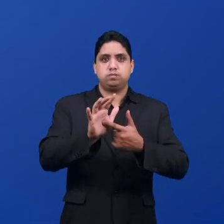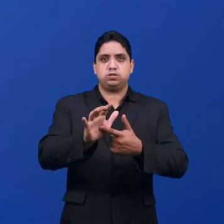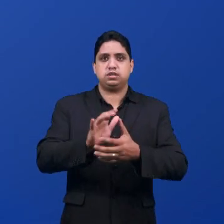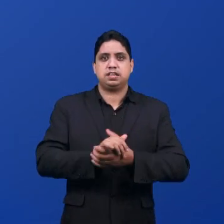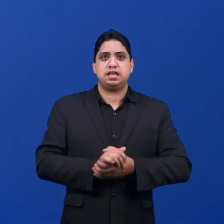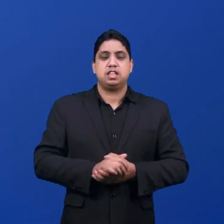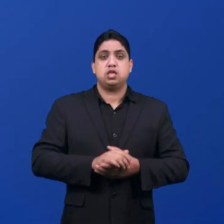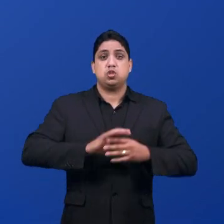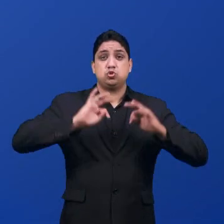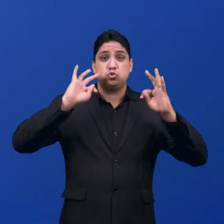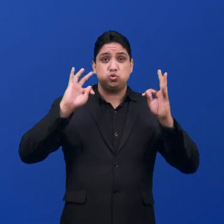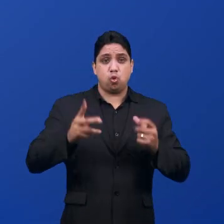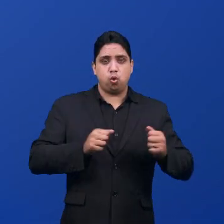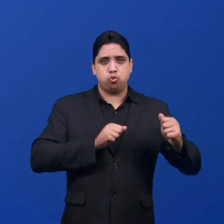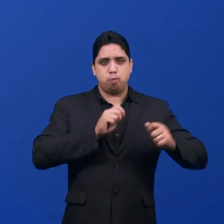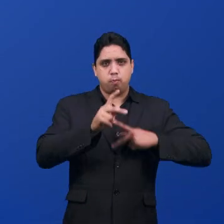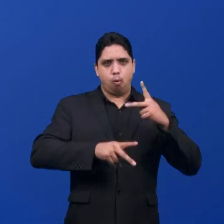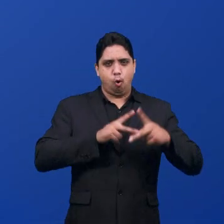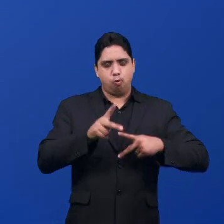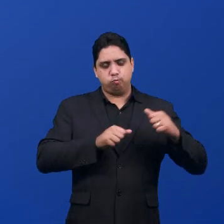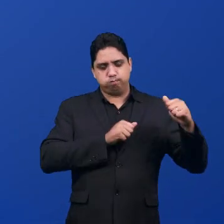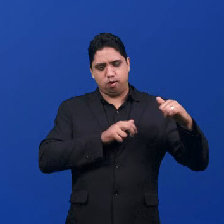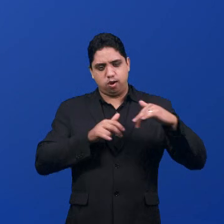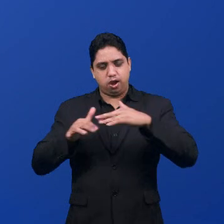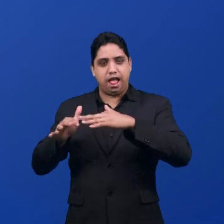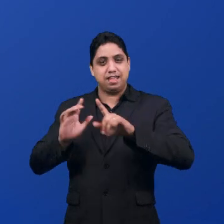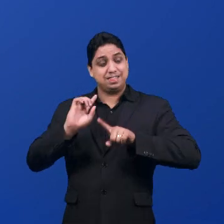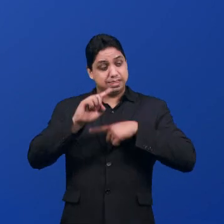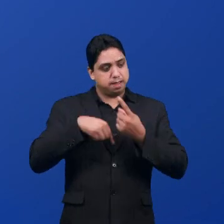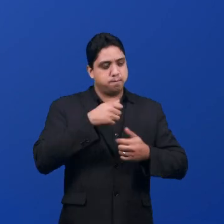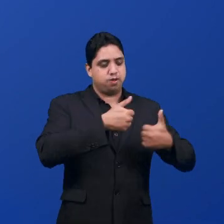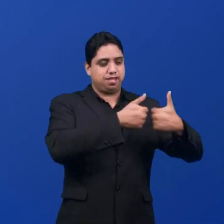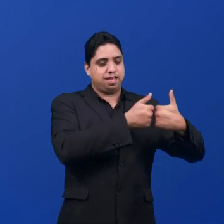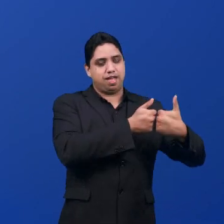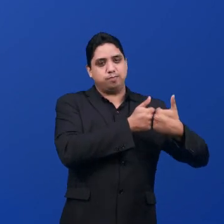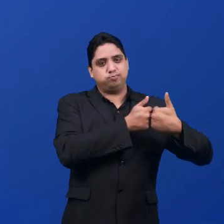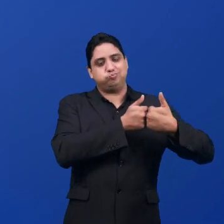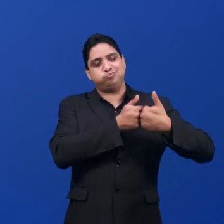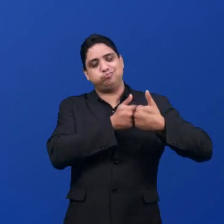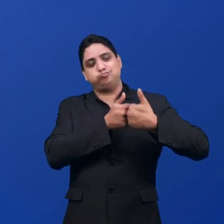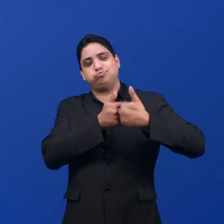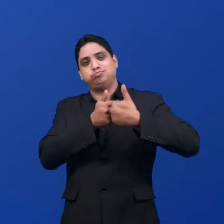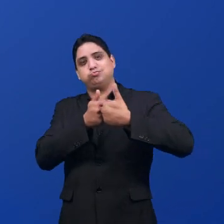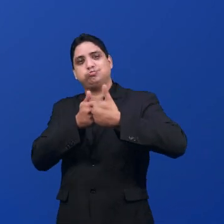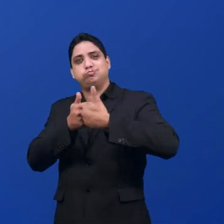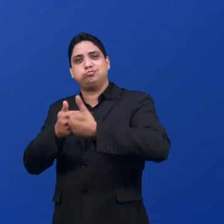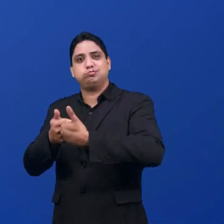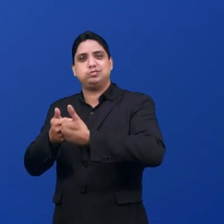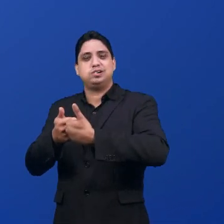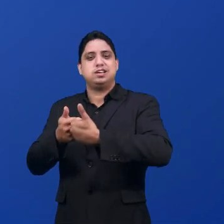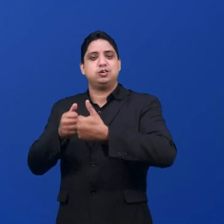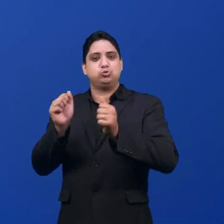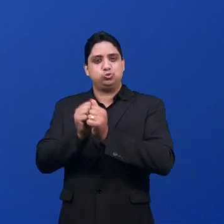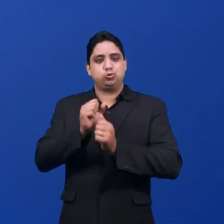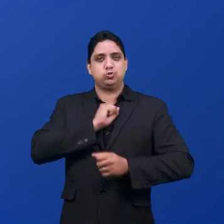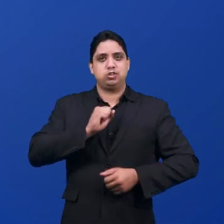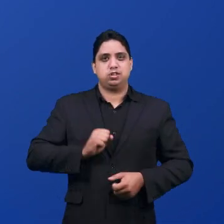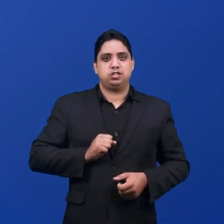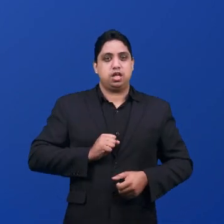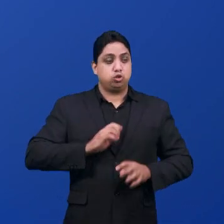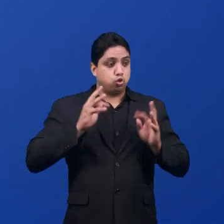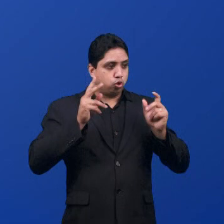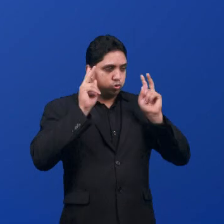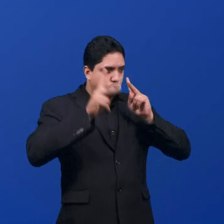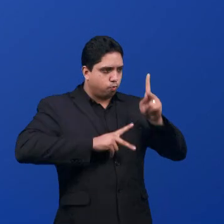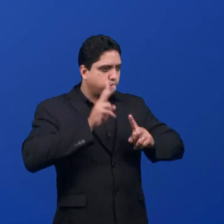en Josué 4, 11, qui dit, il s'est passé que, ainsi que tout le peuple est arrêté de finir de passer, la maison du